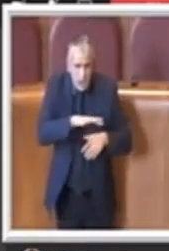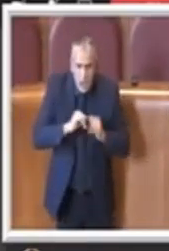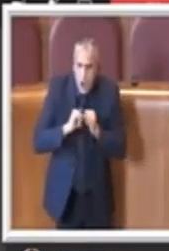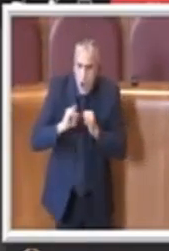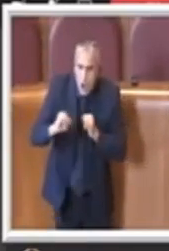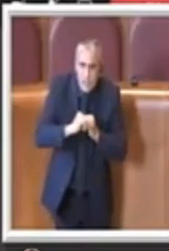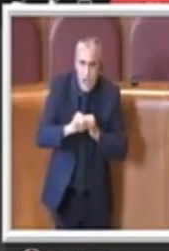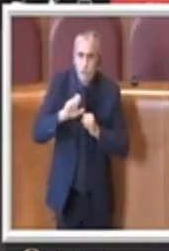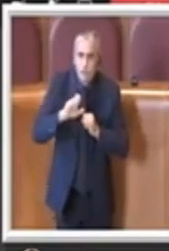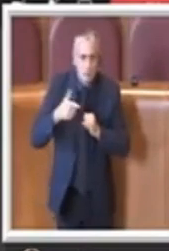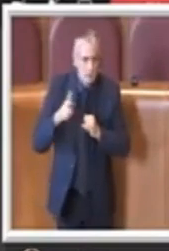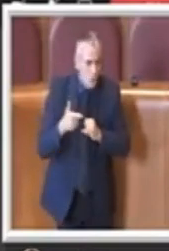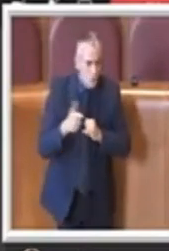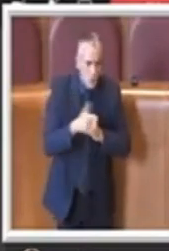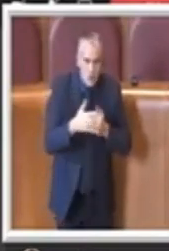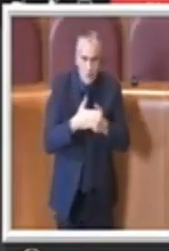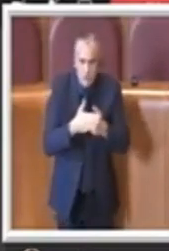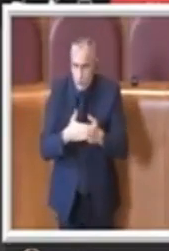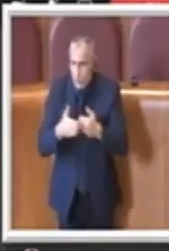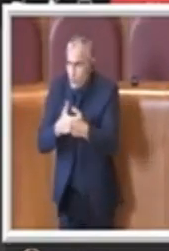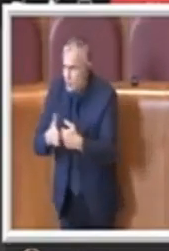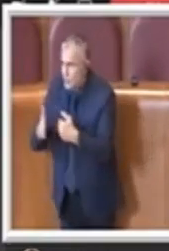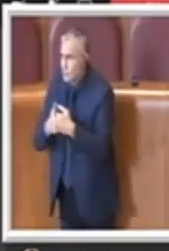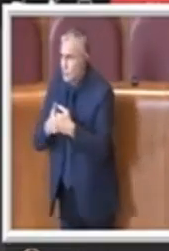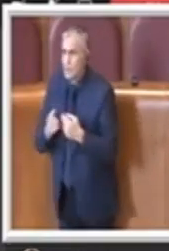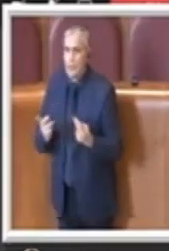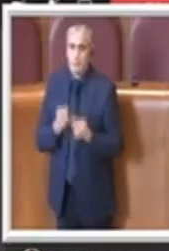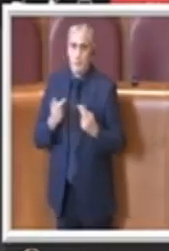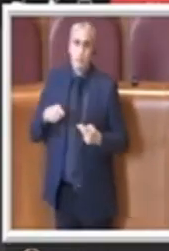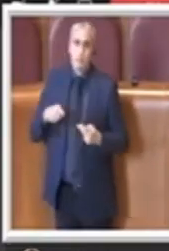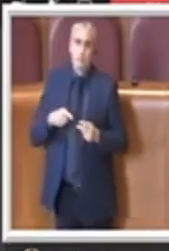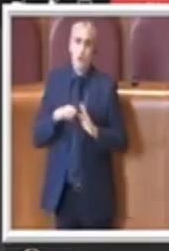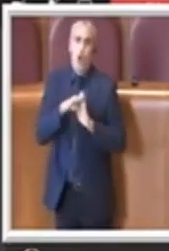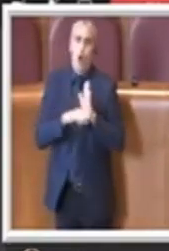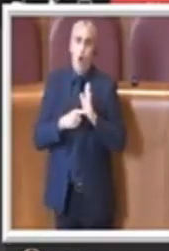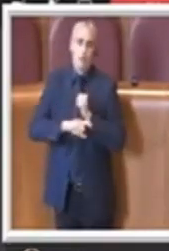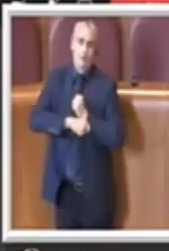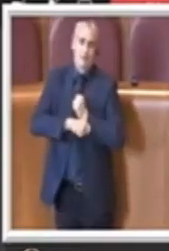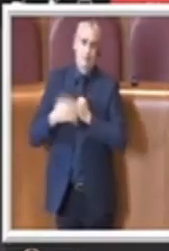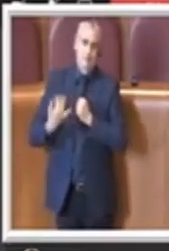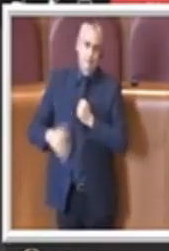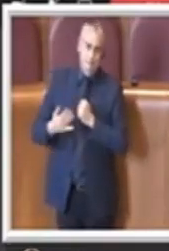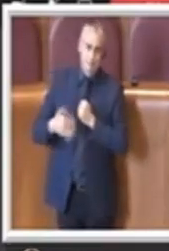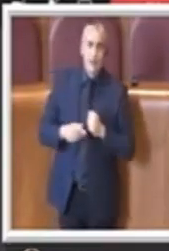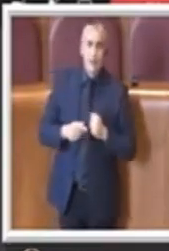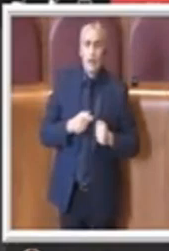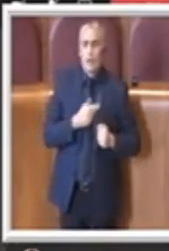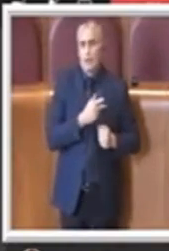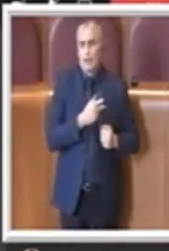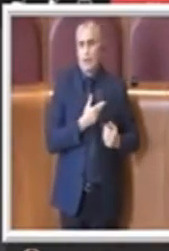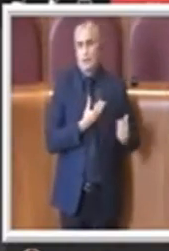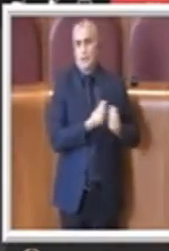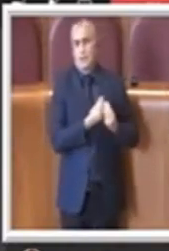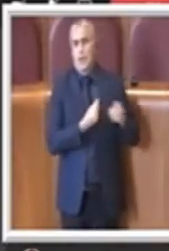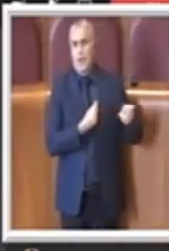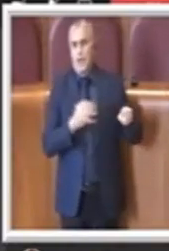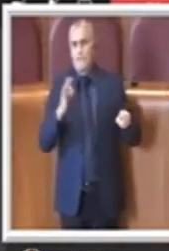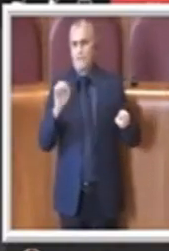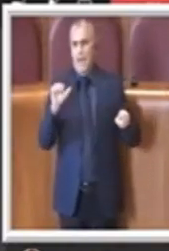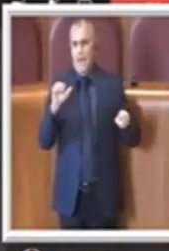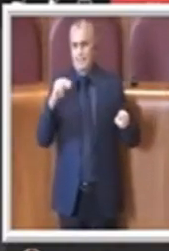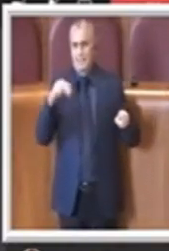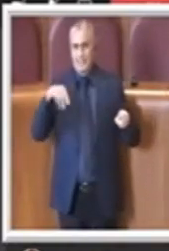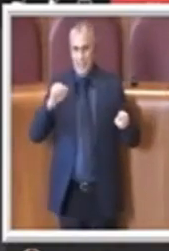infatti è qui ritorno anche a quello che ha detto fassina e lo stanno dicendo